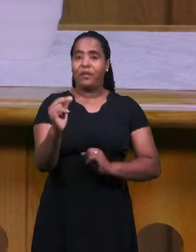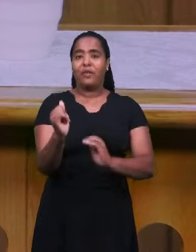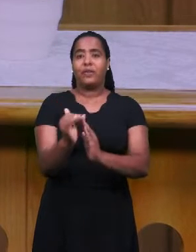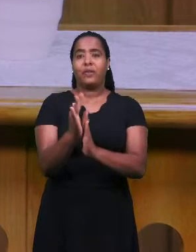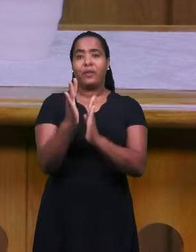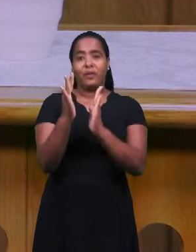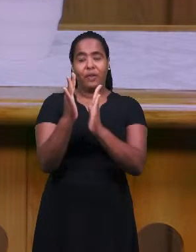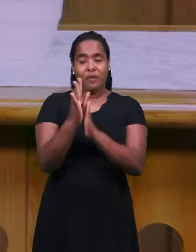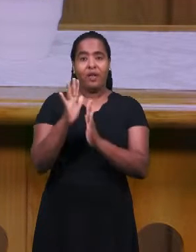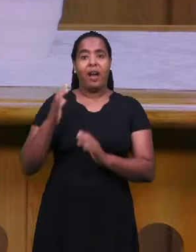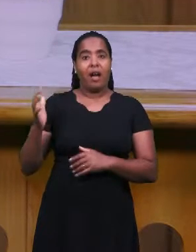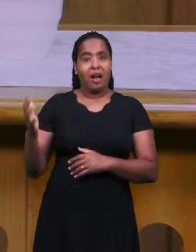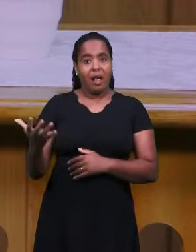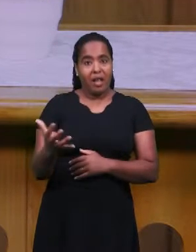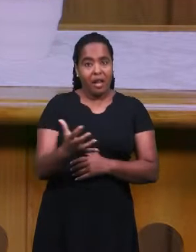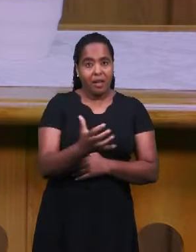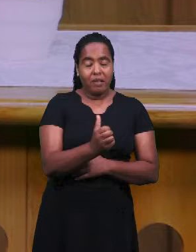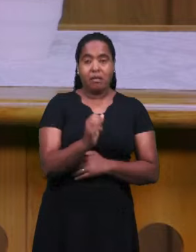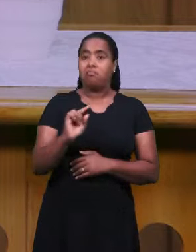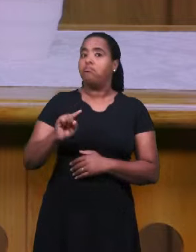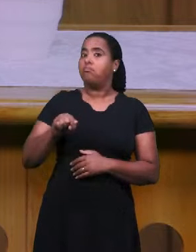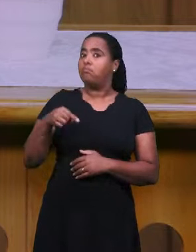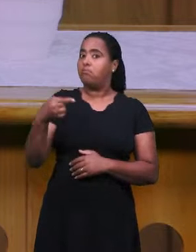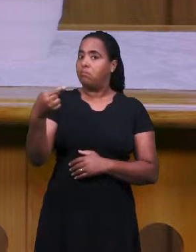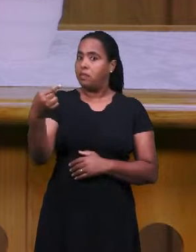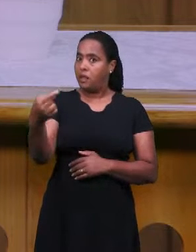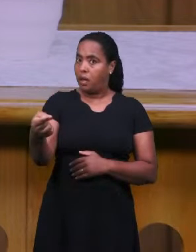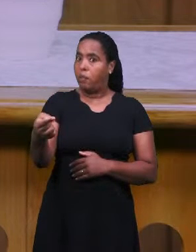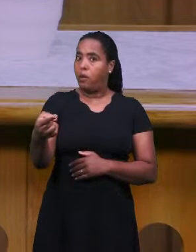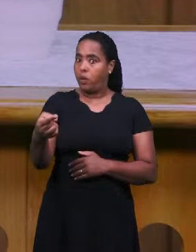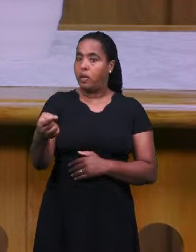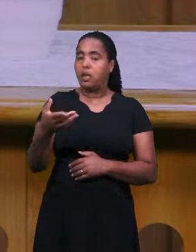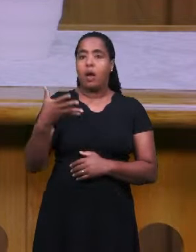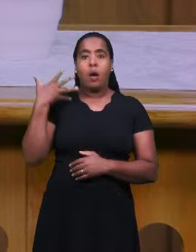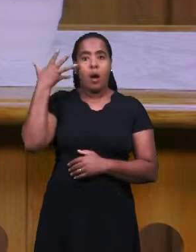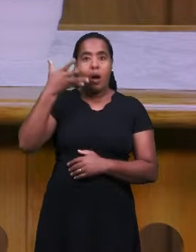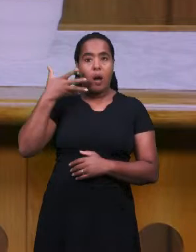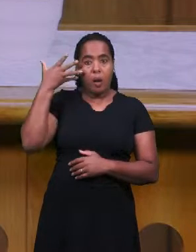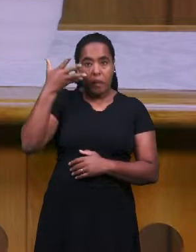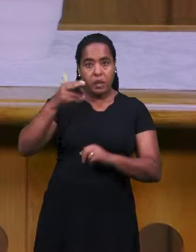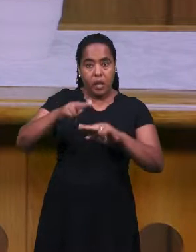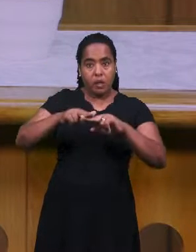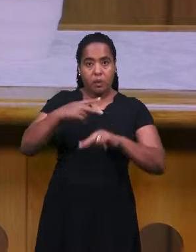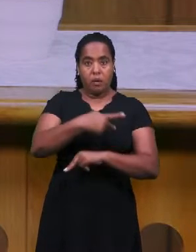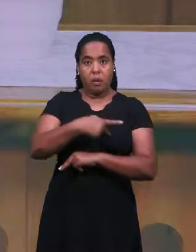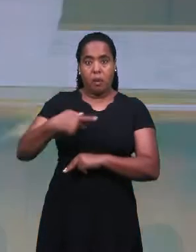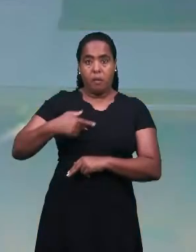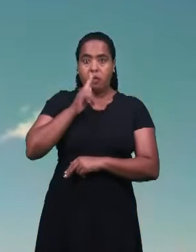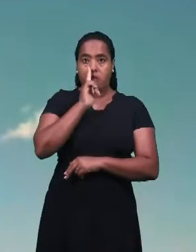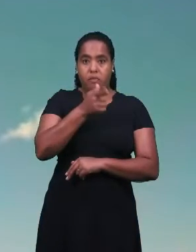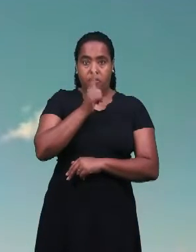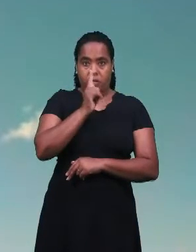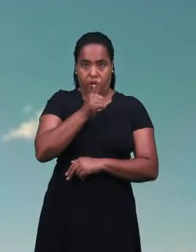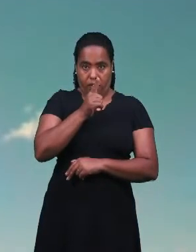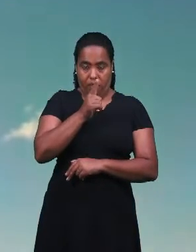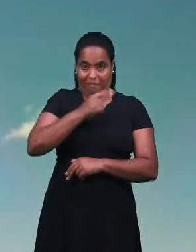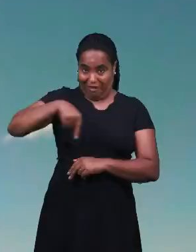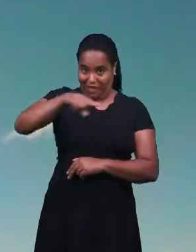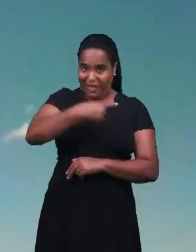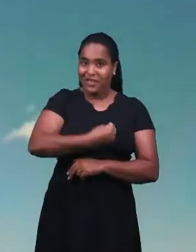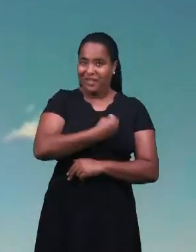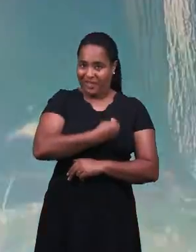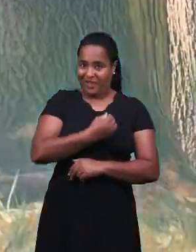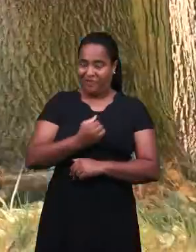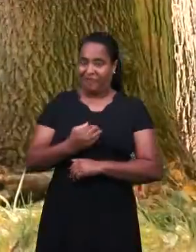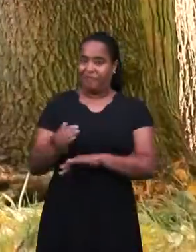И мы споем еще один псалом поклонения. И после этого пастор Жедауци донесет до